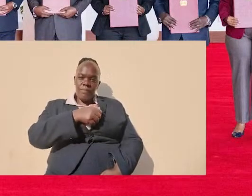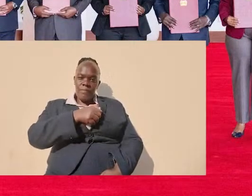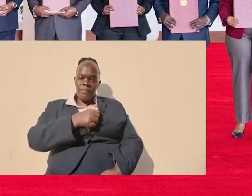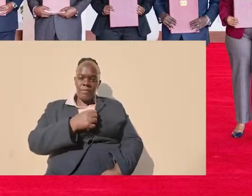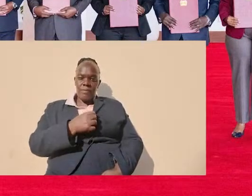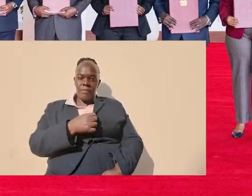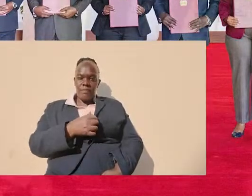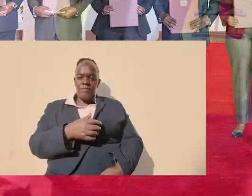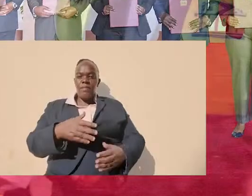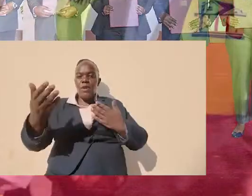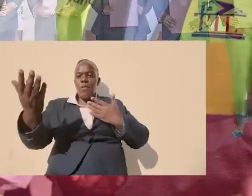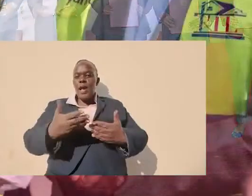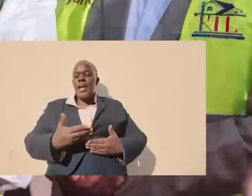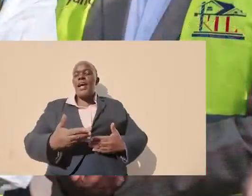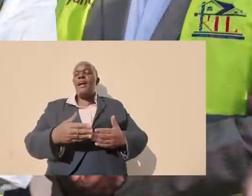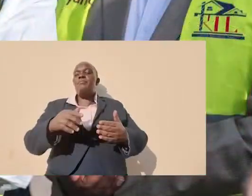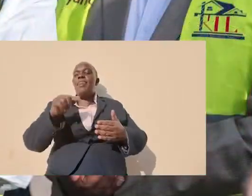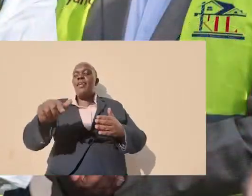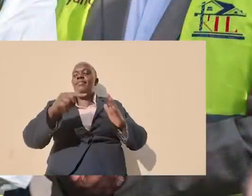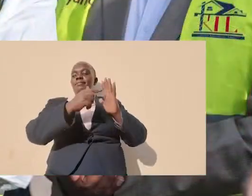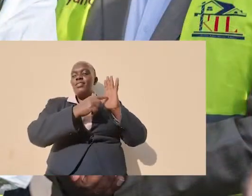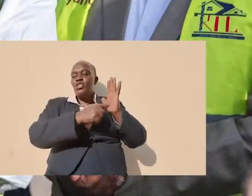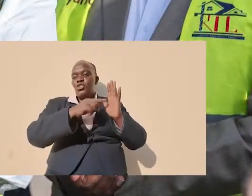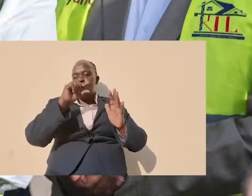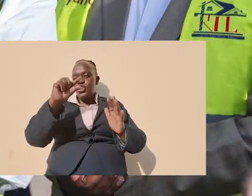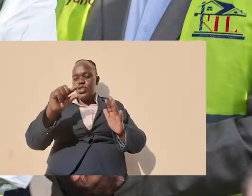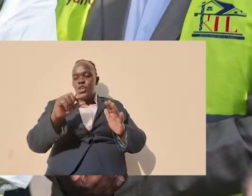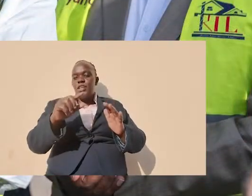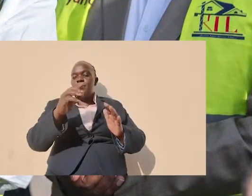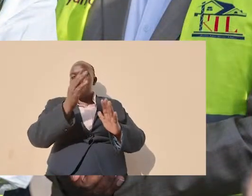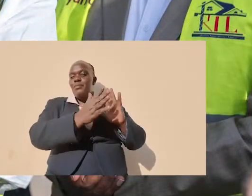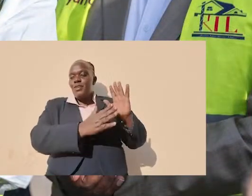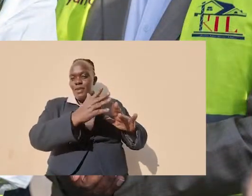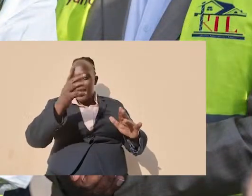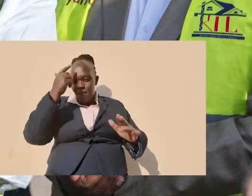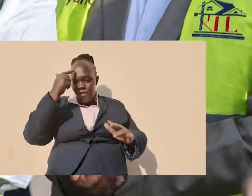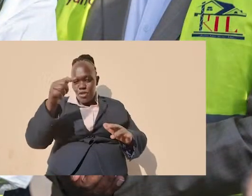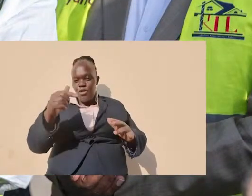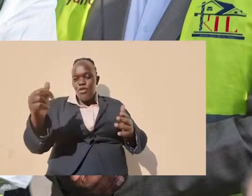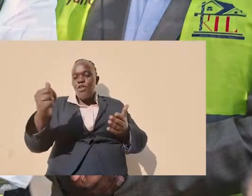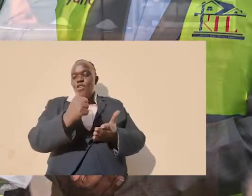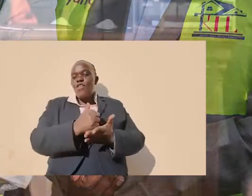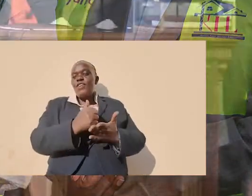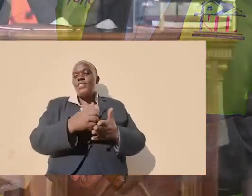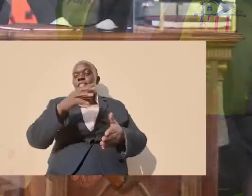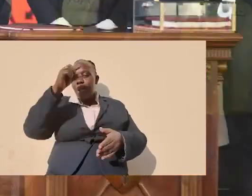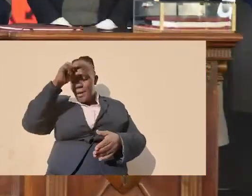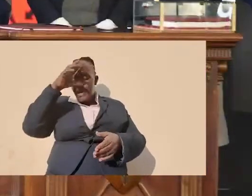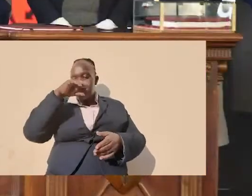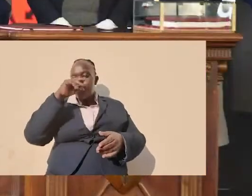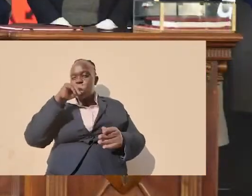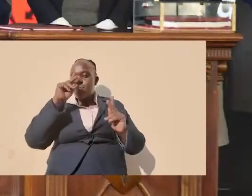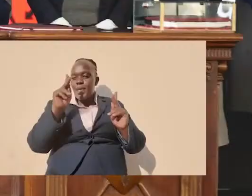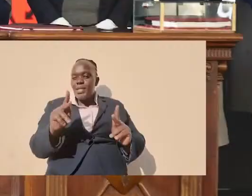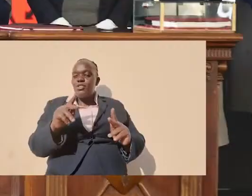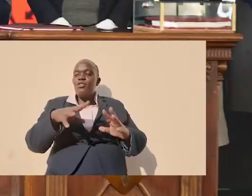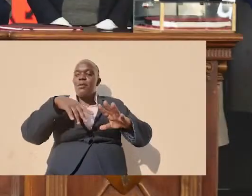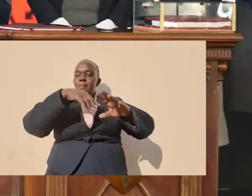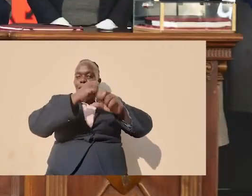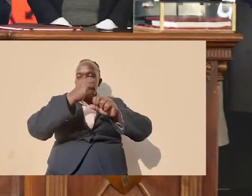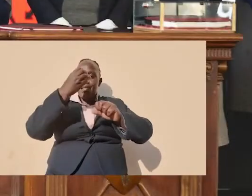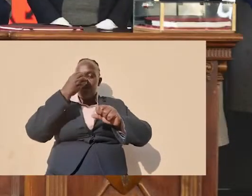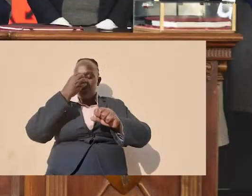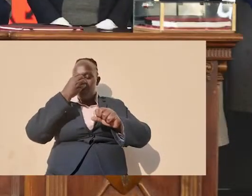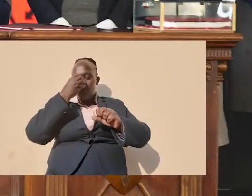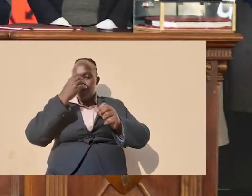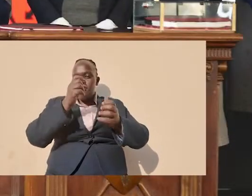Karibu kwenye muhtasari wa habari tulizokuandalia kutoka ofisi ya msemaji wa serikali. Rais William Ruto ametia